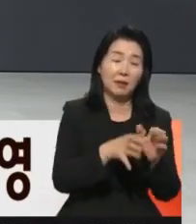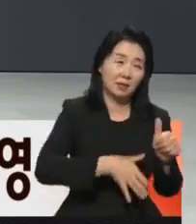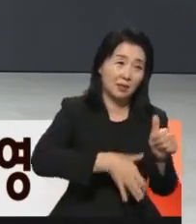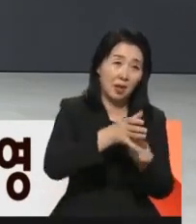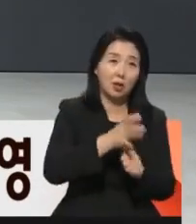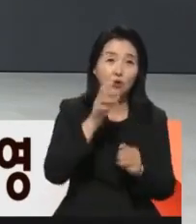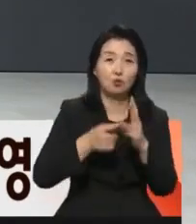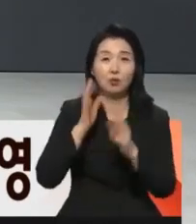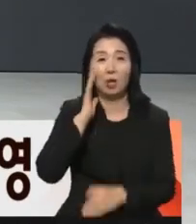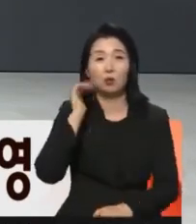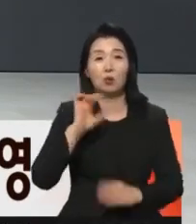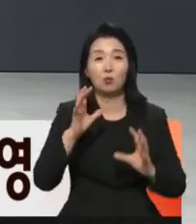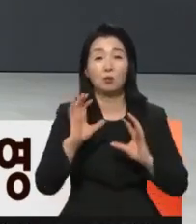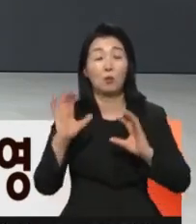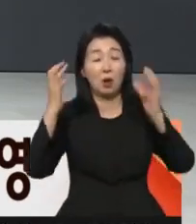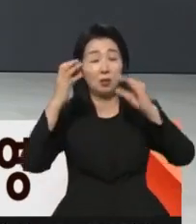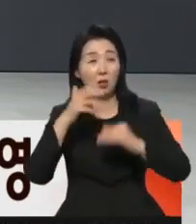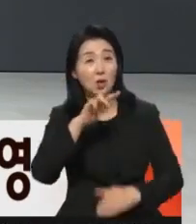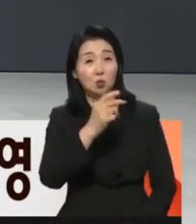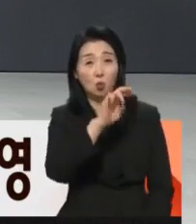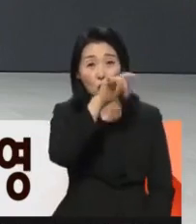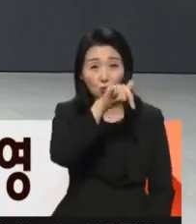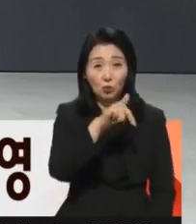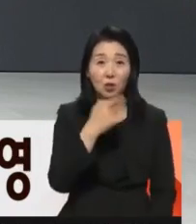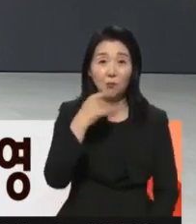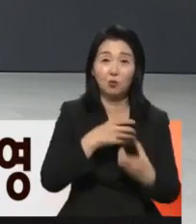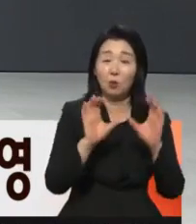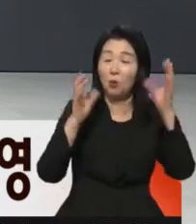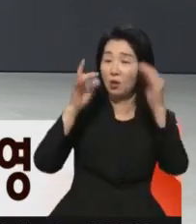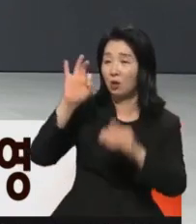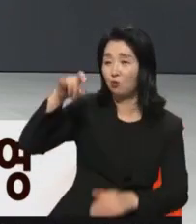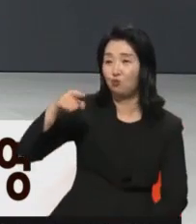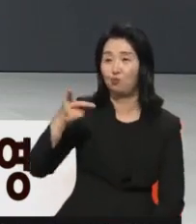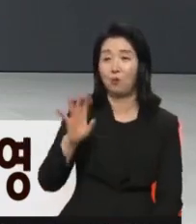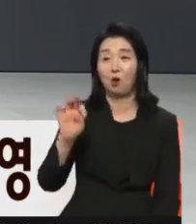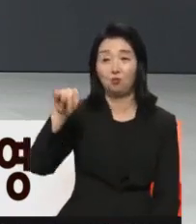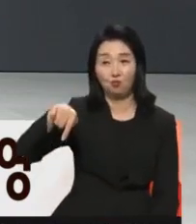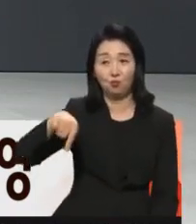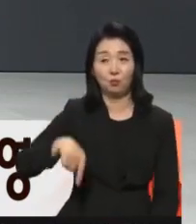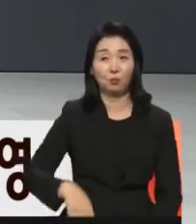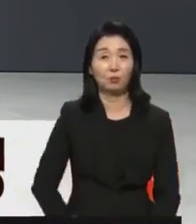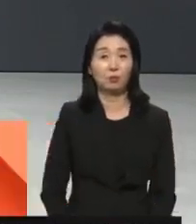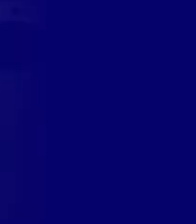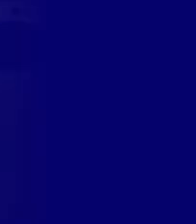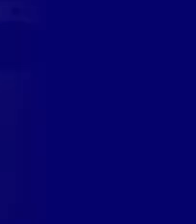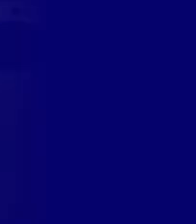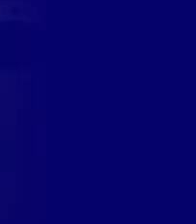대통령, 국민의힘이 환영하는 조국 전 장관, 민주당이 환영하는 우병우 전 수석.